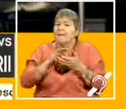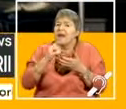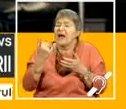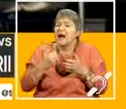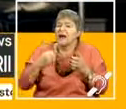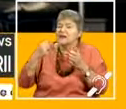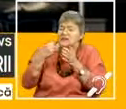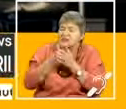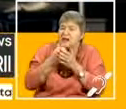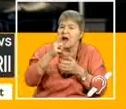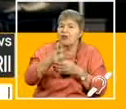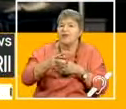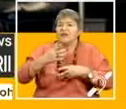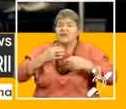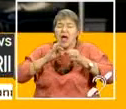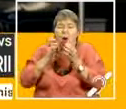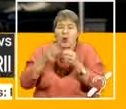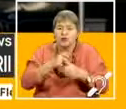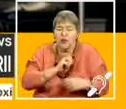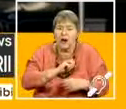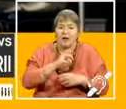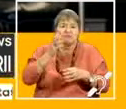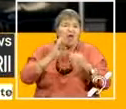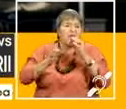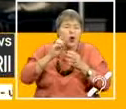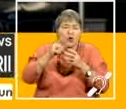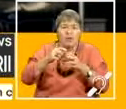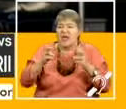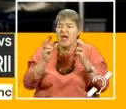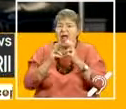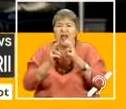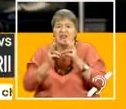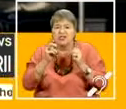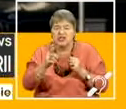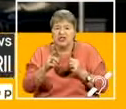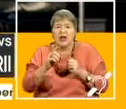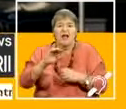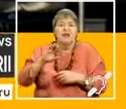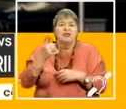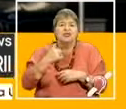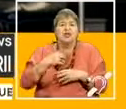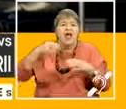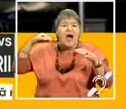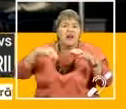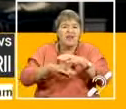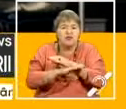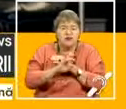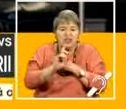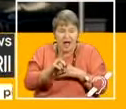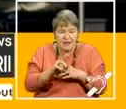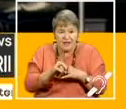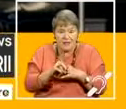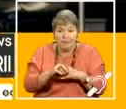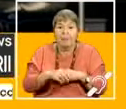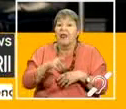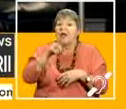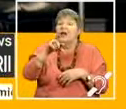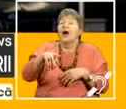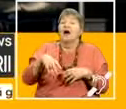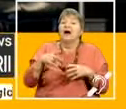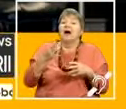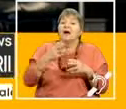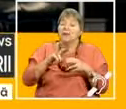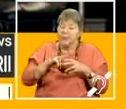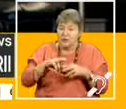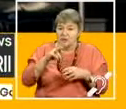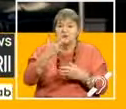trebuit să le gestioneze, vorbind despre criza economică, energetică, dar și a refugiaților. În discursul său a mai vorbit despre